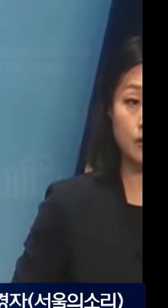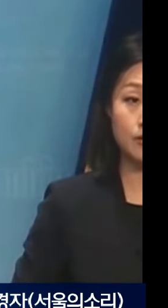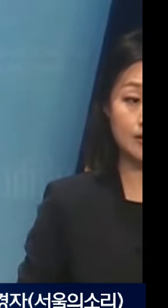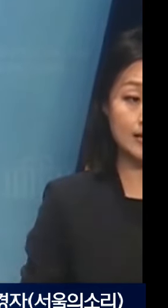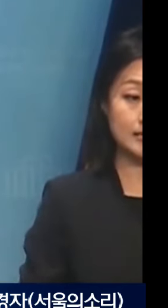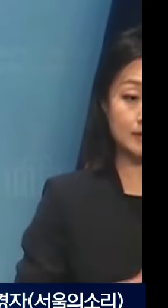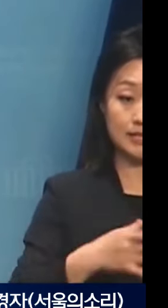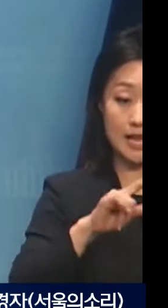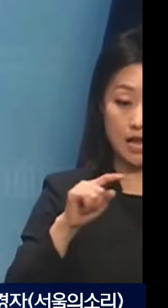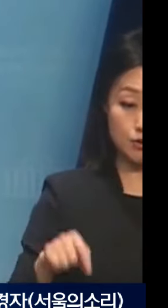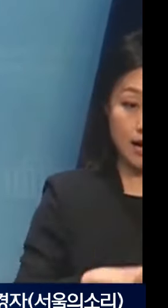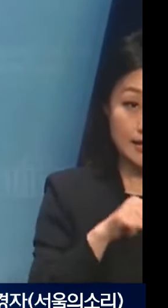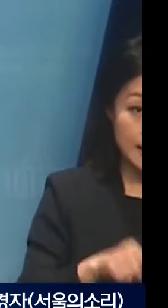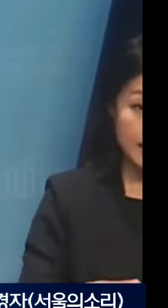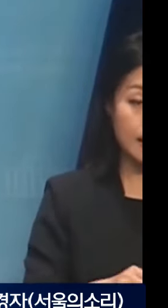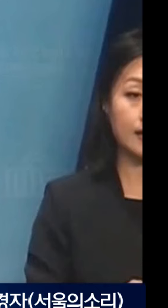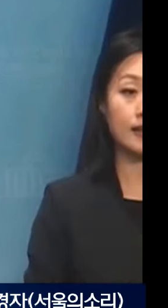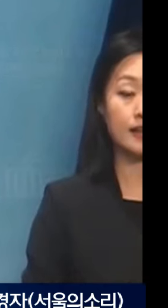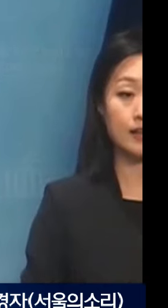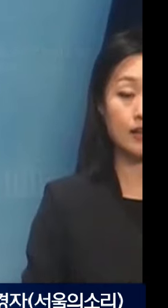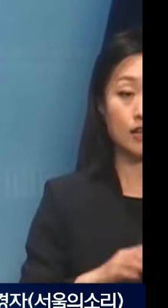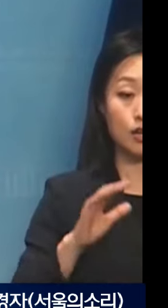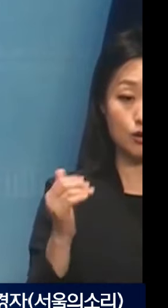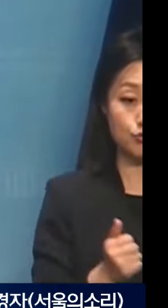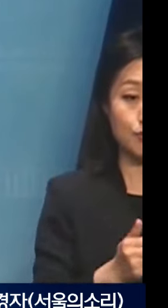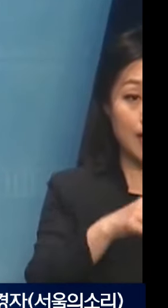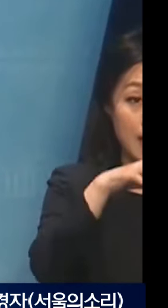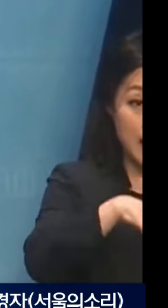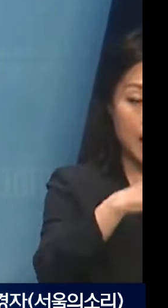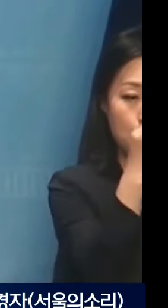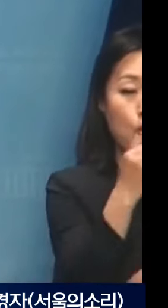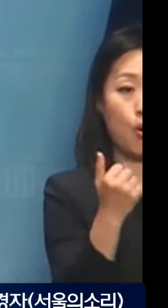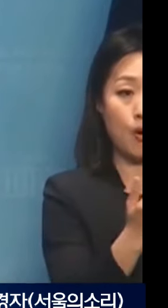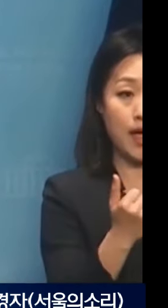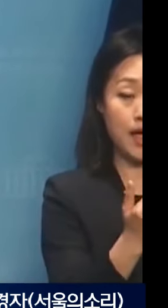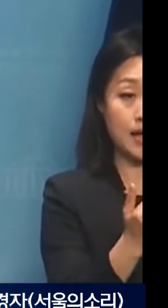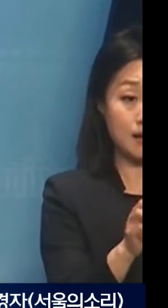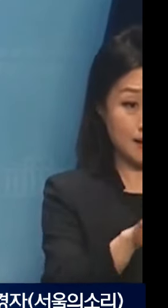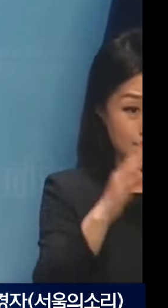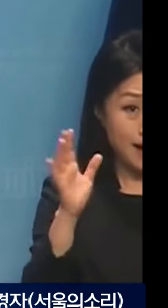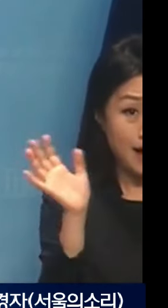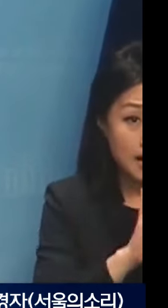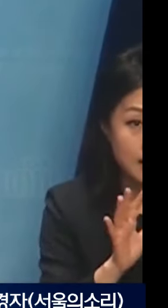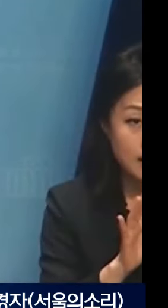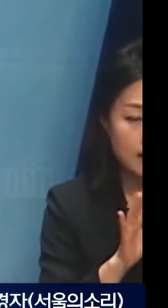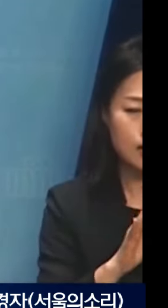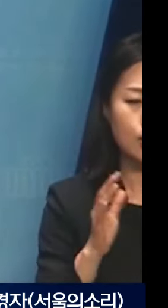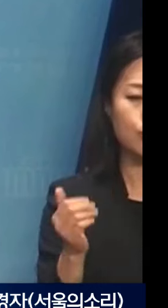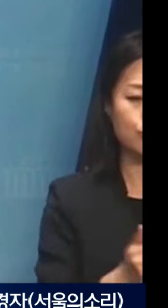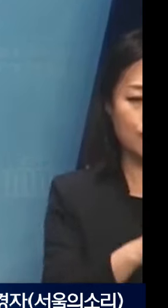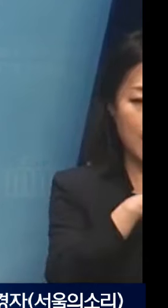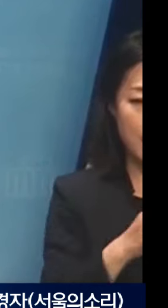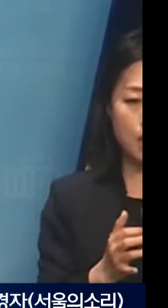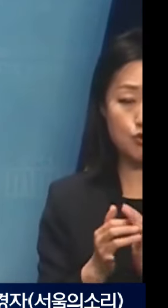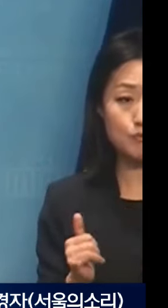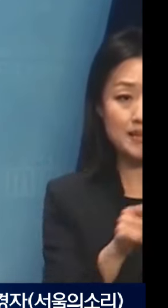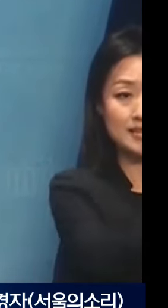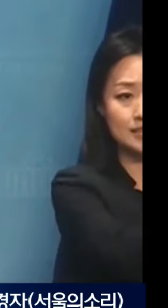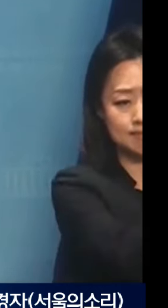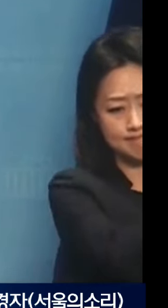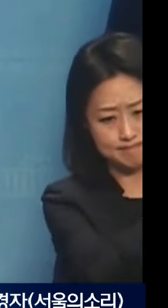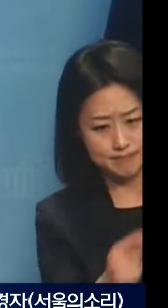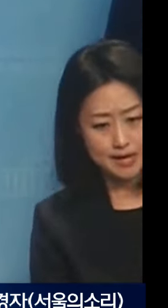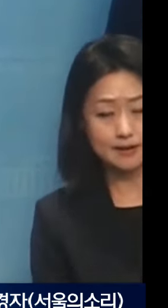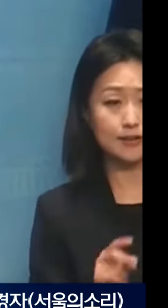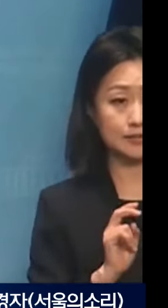임기 동안 국회의 가장 큰 본업인 본회의를 개의하지 않고 넘어간다면 국회에 대한 국민의 불신은 극에 달할